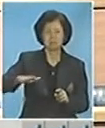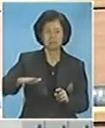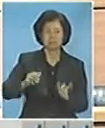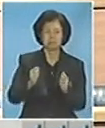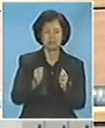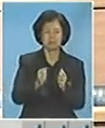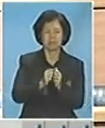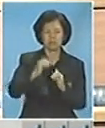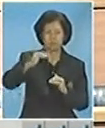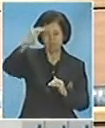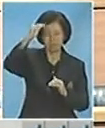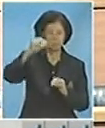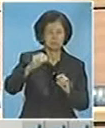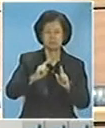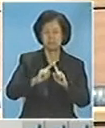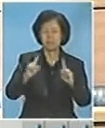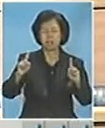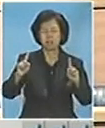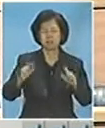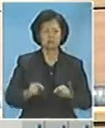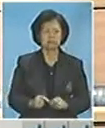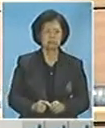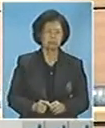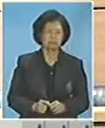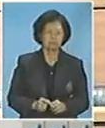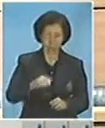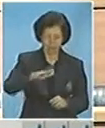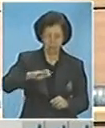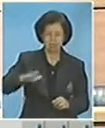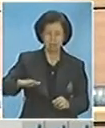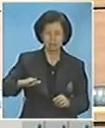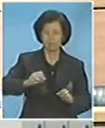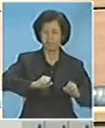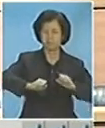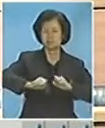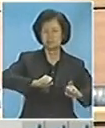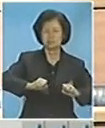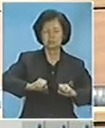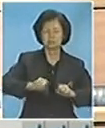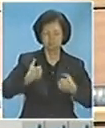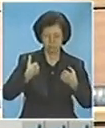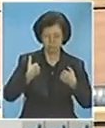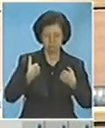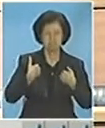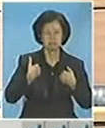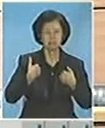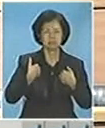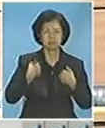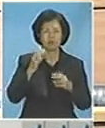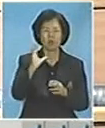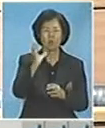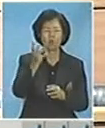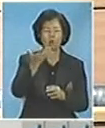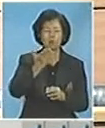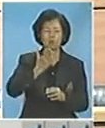านั้นอาจจะเป็นคนละโลกกันเพราะเด็กๆหรือวัยรุ่นก็มีโลกในจินตนาการ